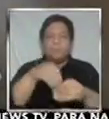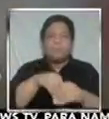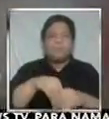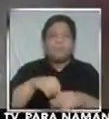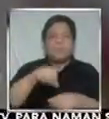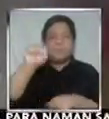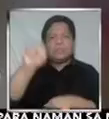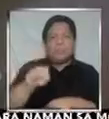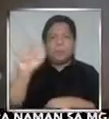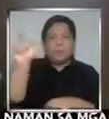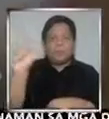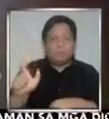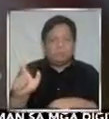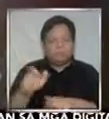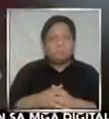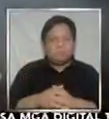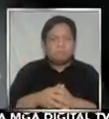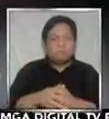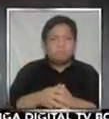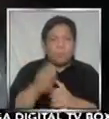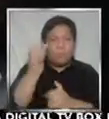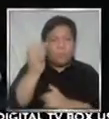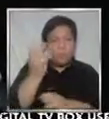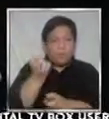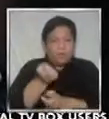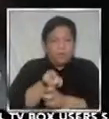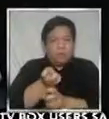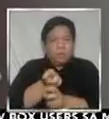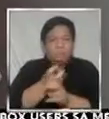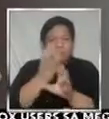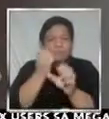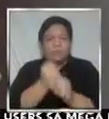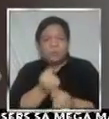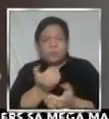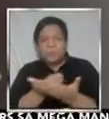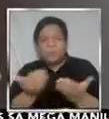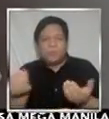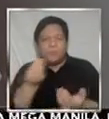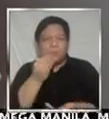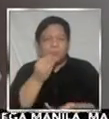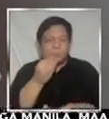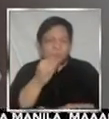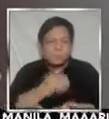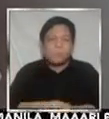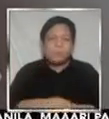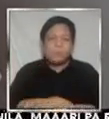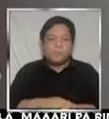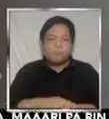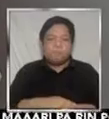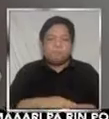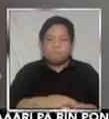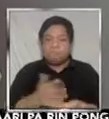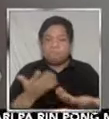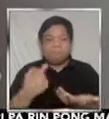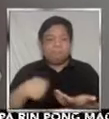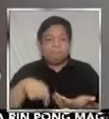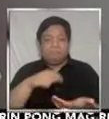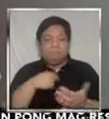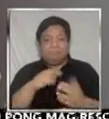Italy. Hirap na raw kasi silang makakuha ng supply ng pagkain. Ang mga kababayan natin also